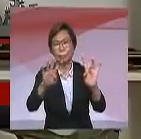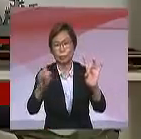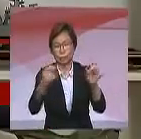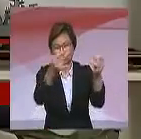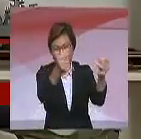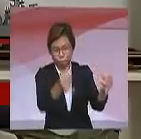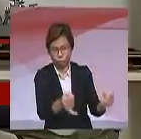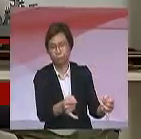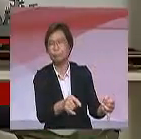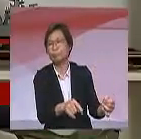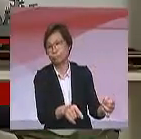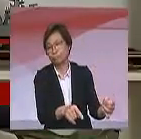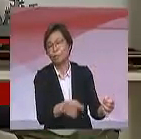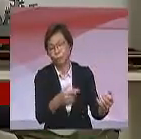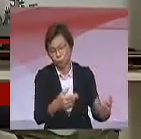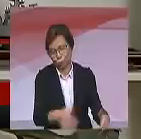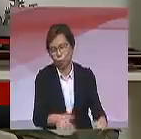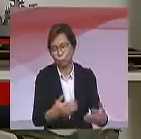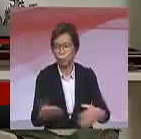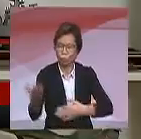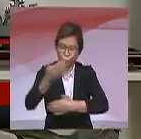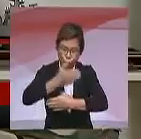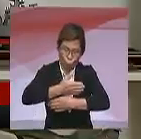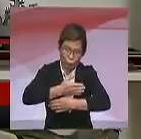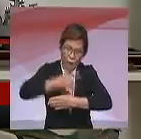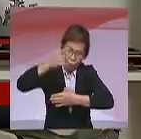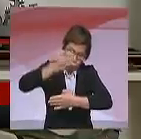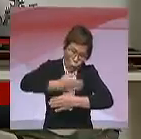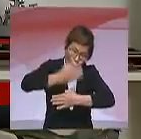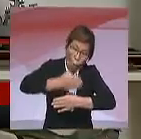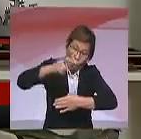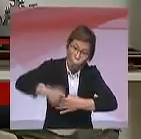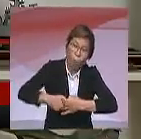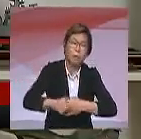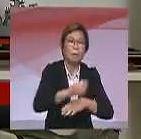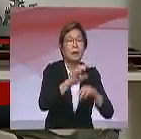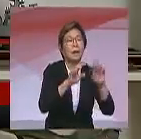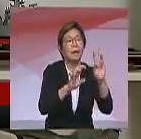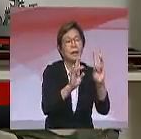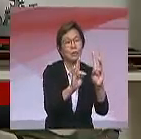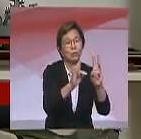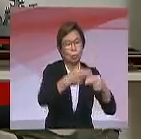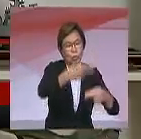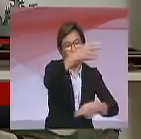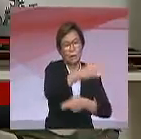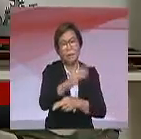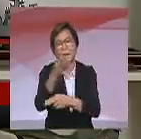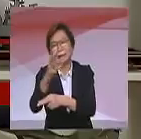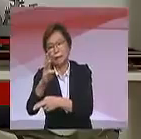8,441 individu telah menjalani kuarantin wajib di 67 hotel dan 16